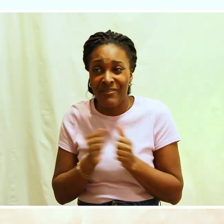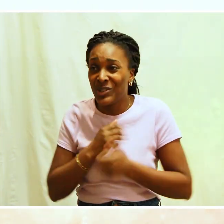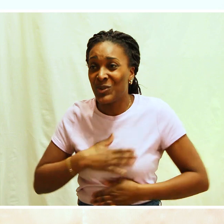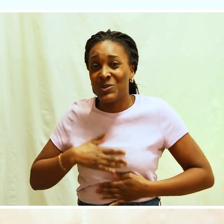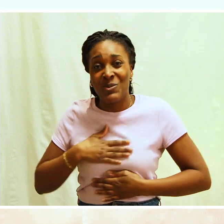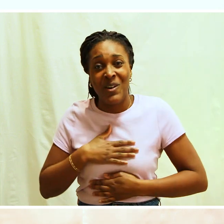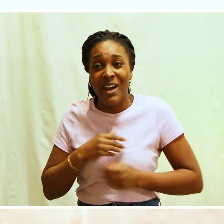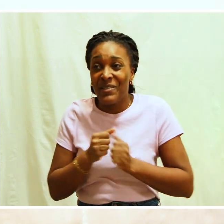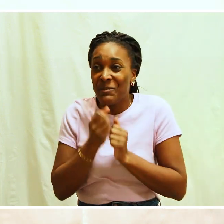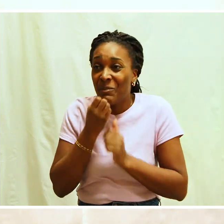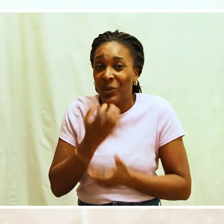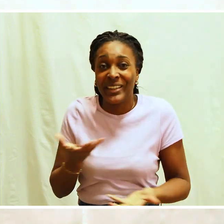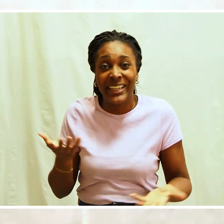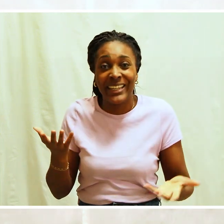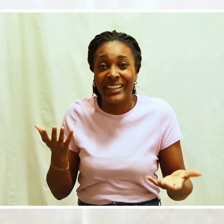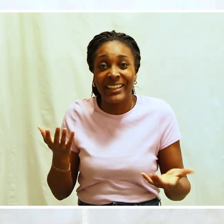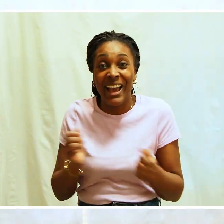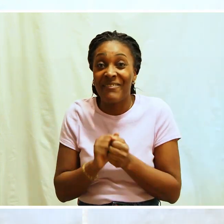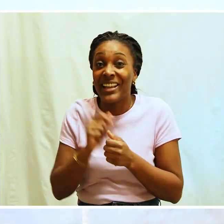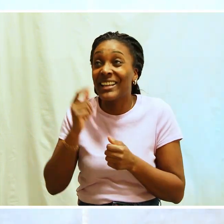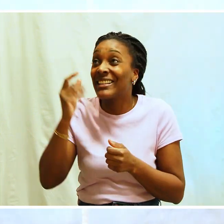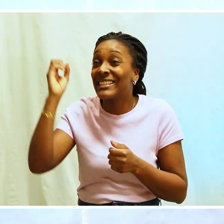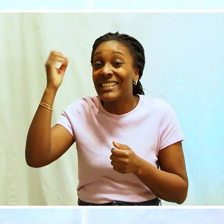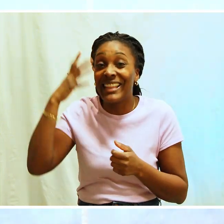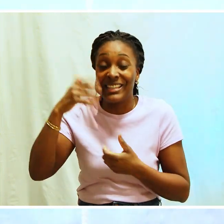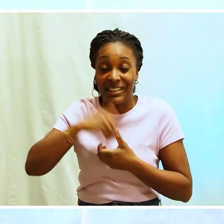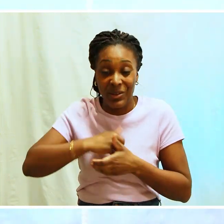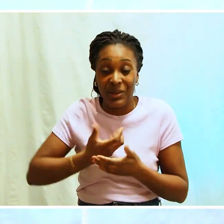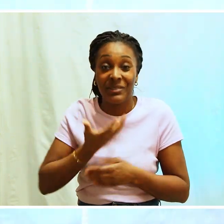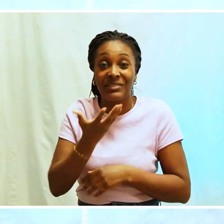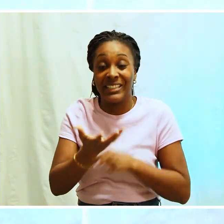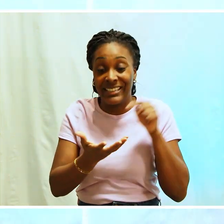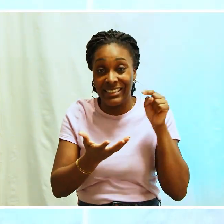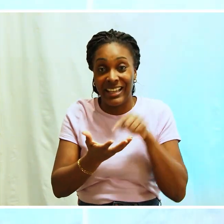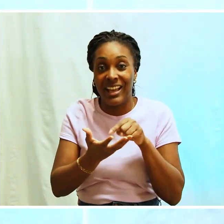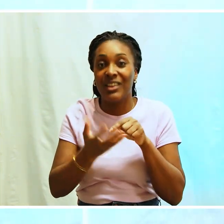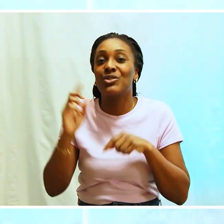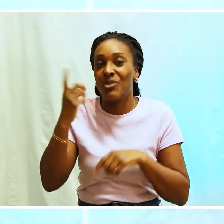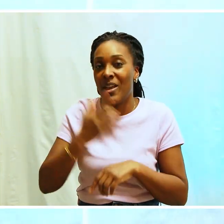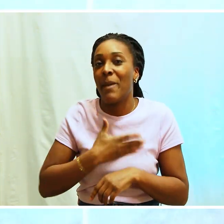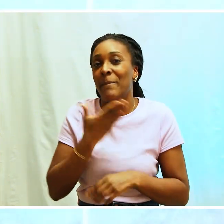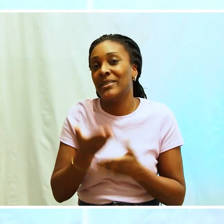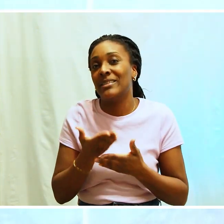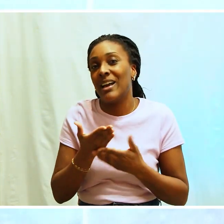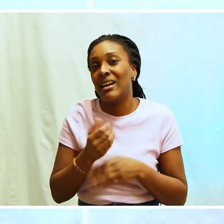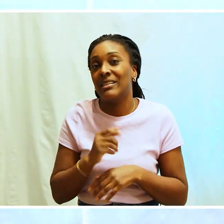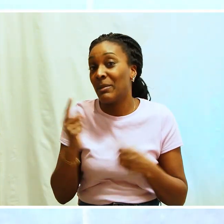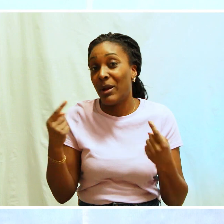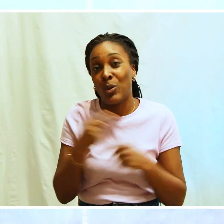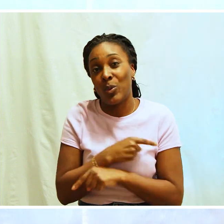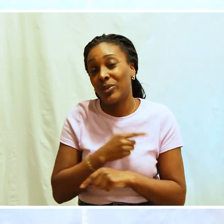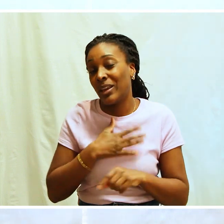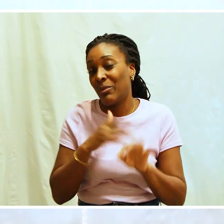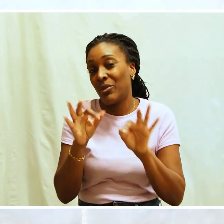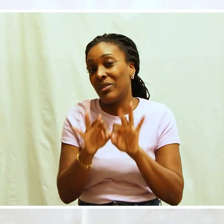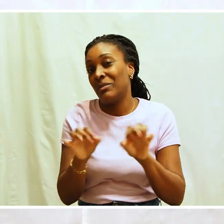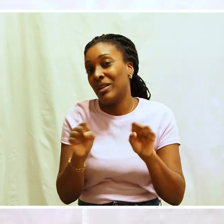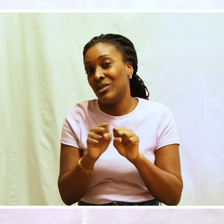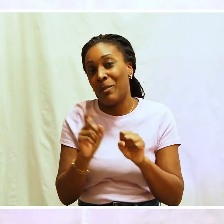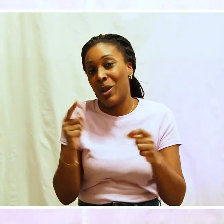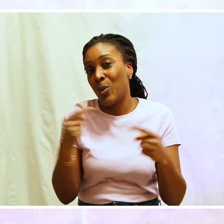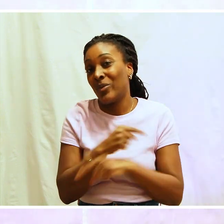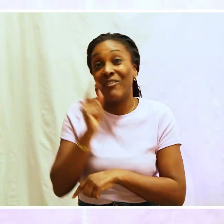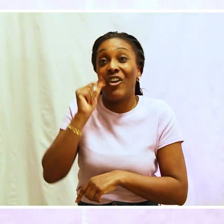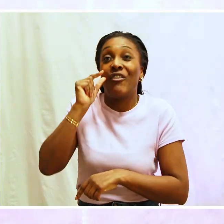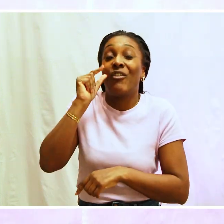joie, avec bonté, avec le fruit de l'esprit dans ta vie. Et c'est ce qui plaît à Dieu. Ce n'est pas l'inverse, mon frère, ma sœur. Et je